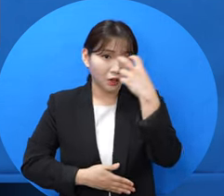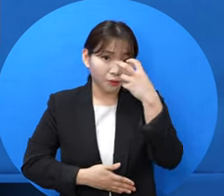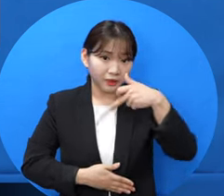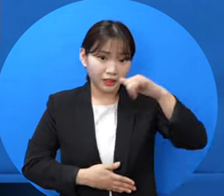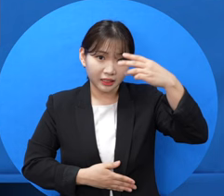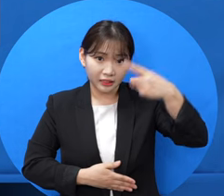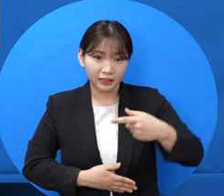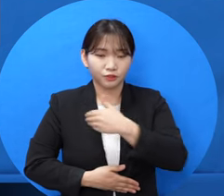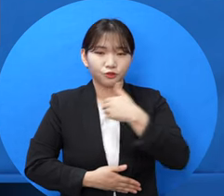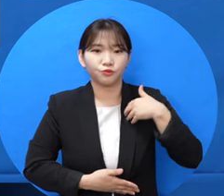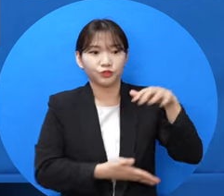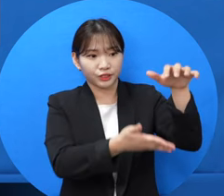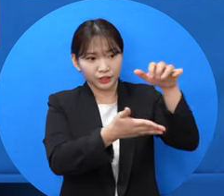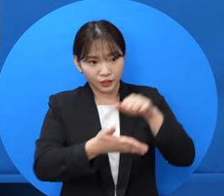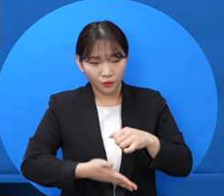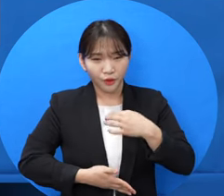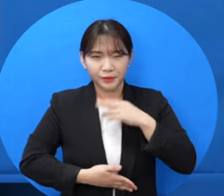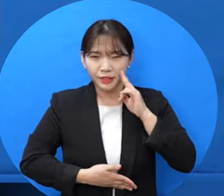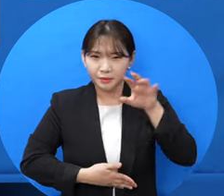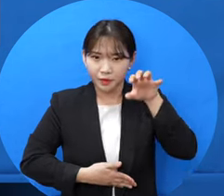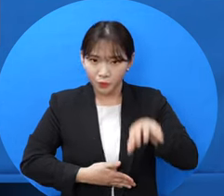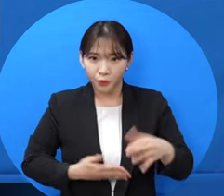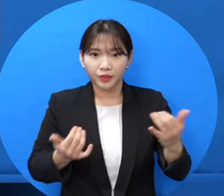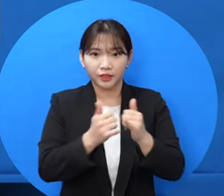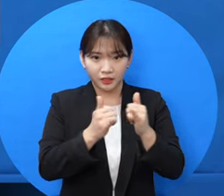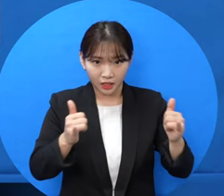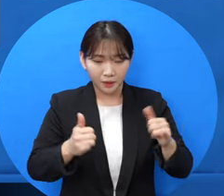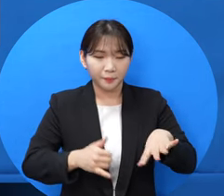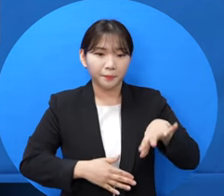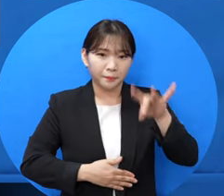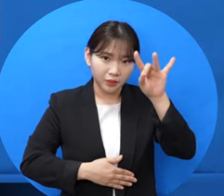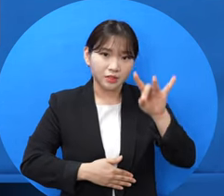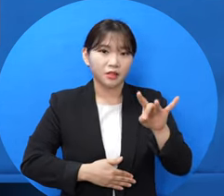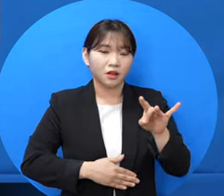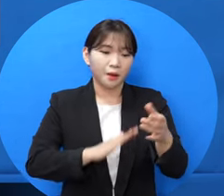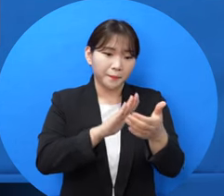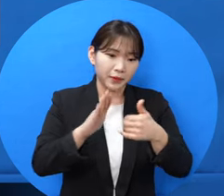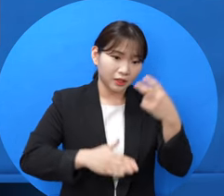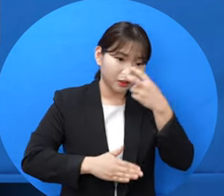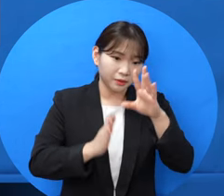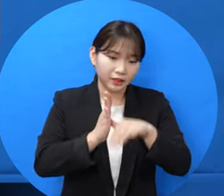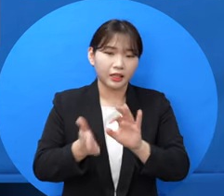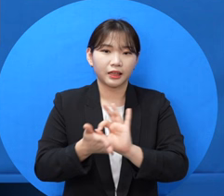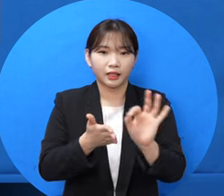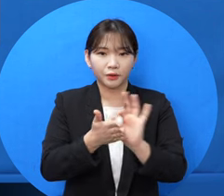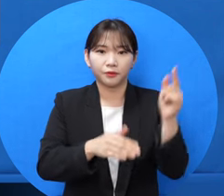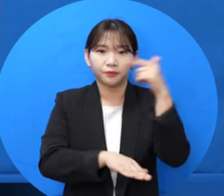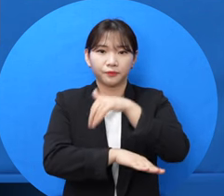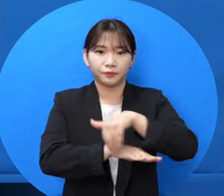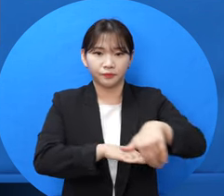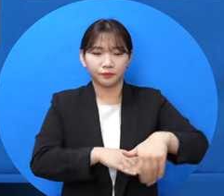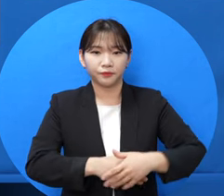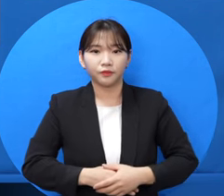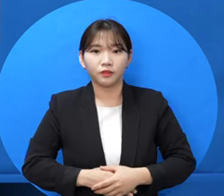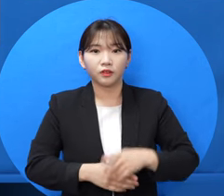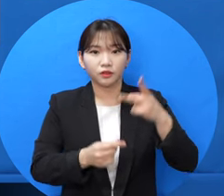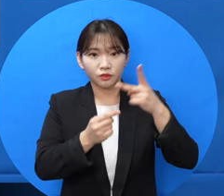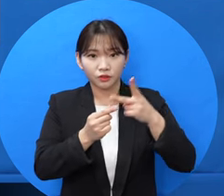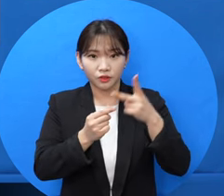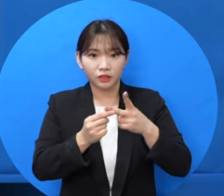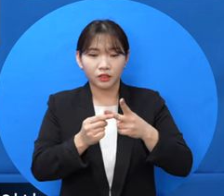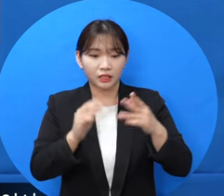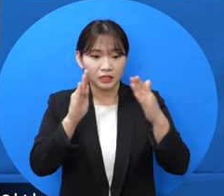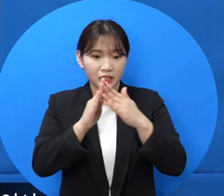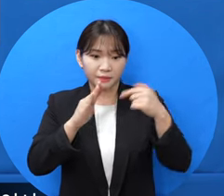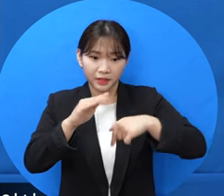충분히 확보해서 고위험 시설 종사자 등 의 선재 검사에 적극 활용 하겠습니다 둘째